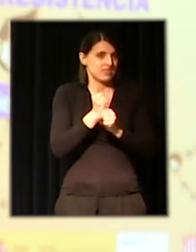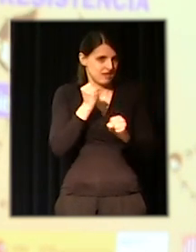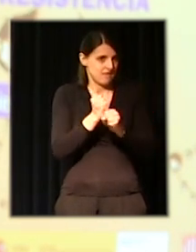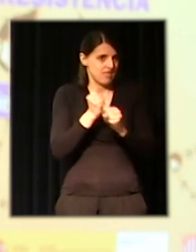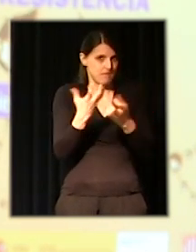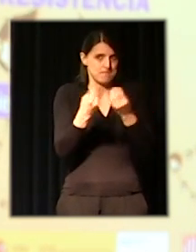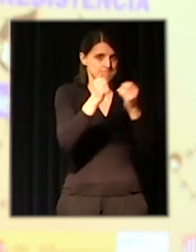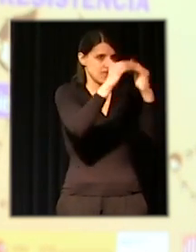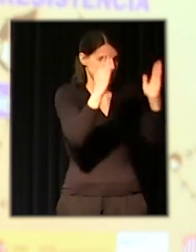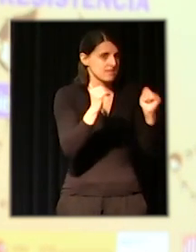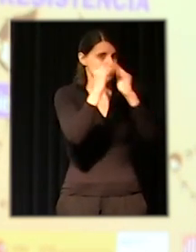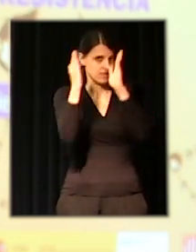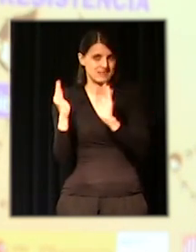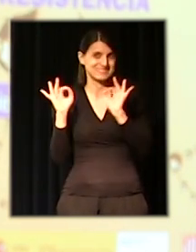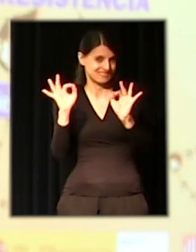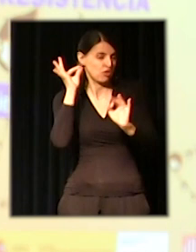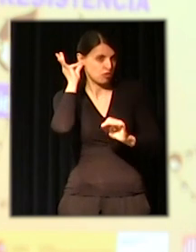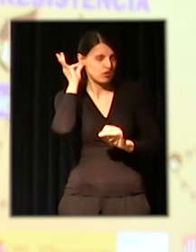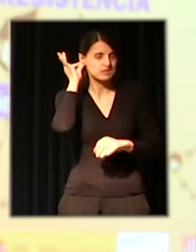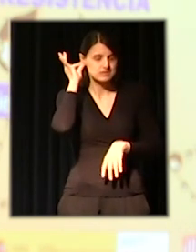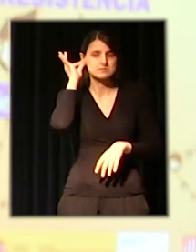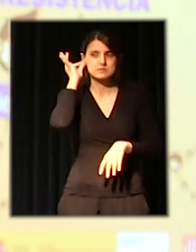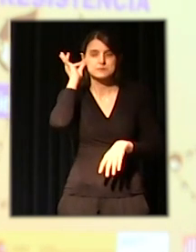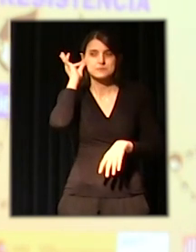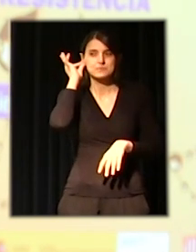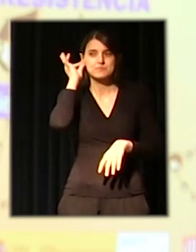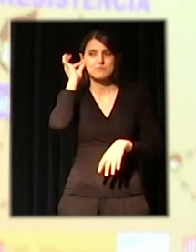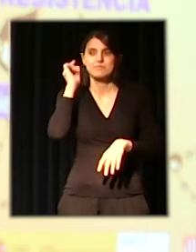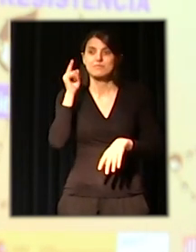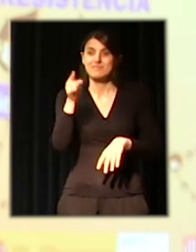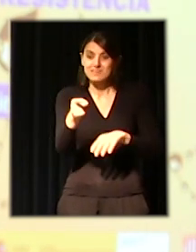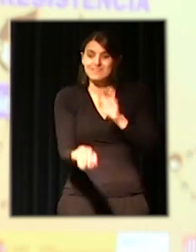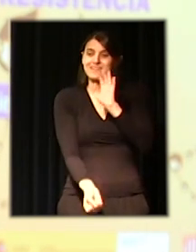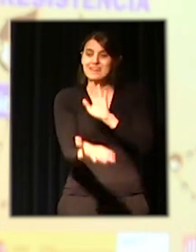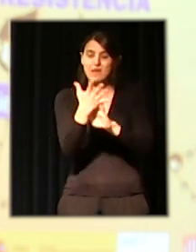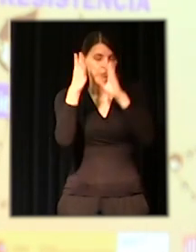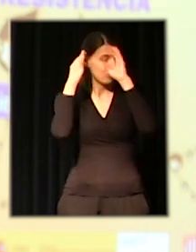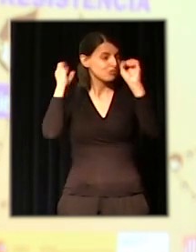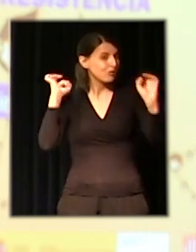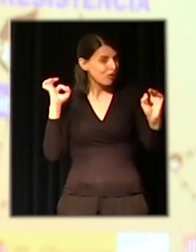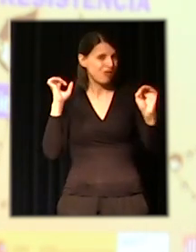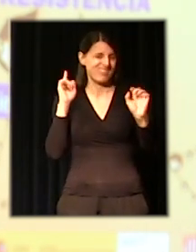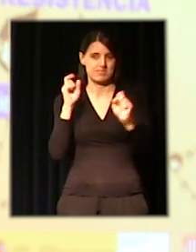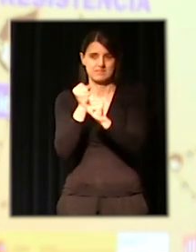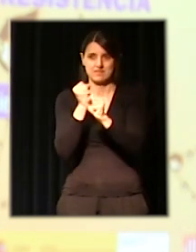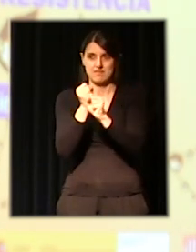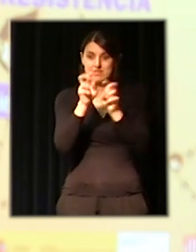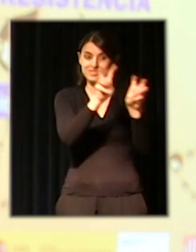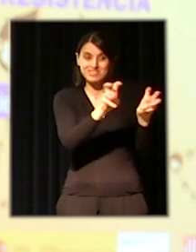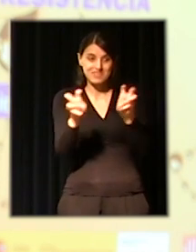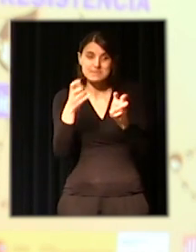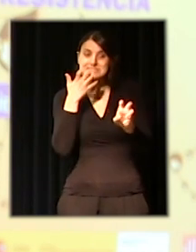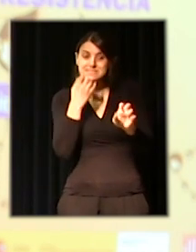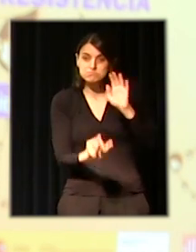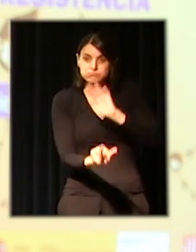entitats també de dones per fer també un protocol d'intervenció en casos que es